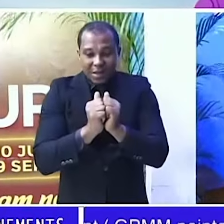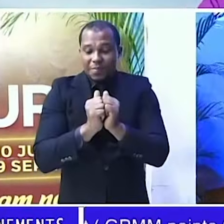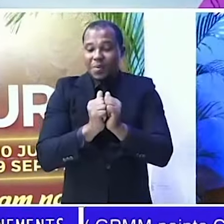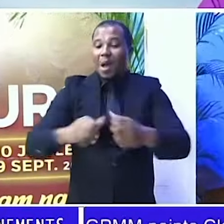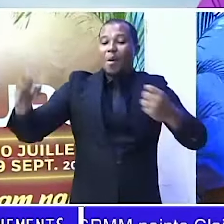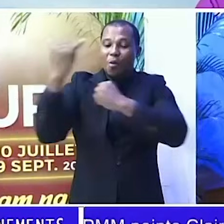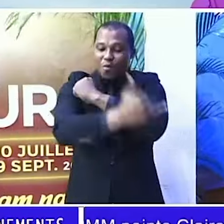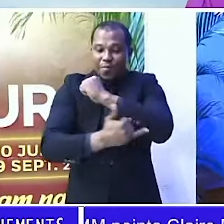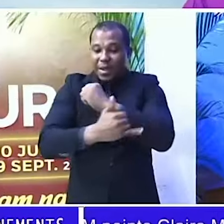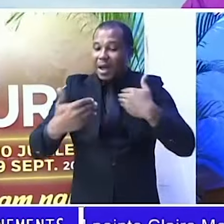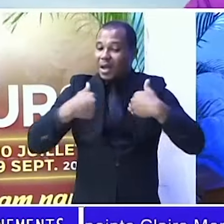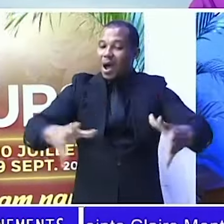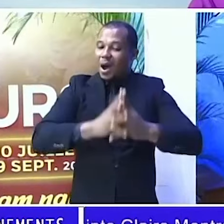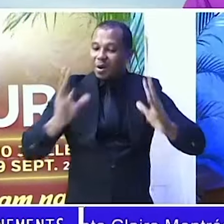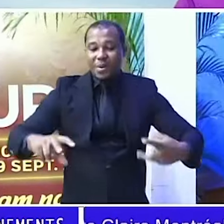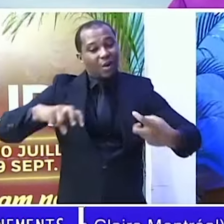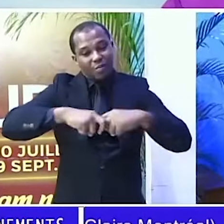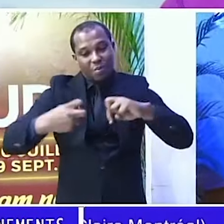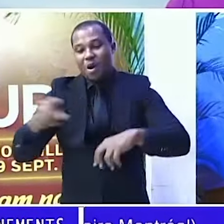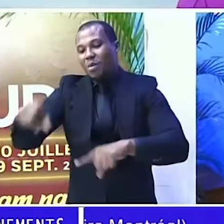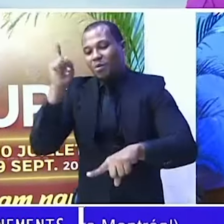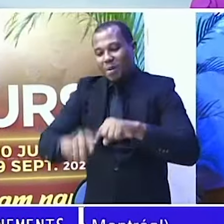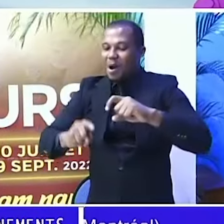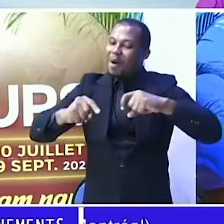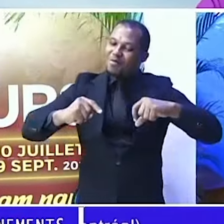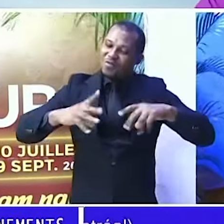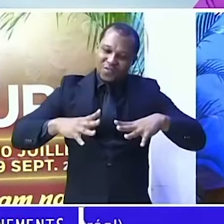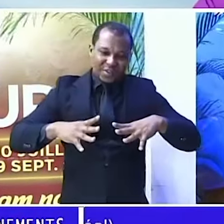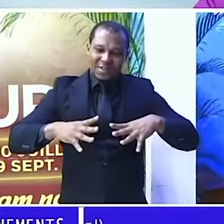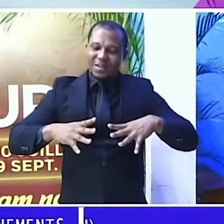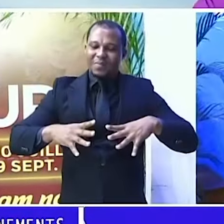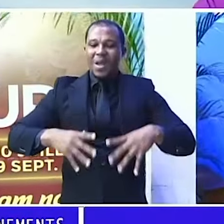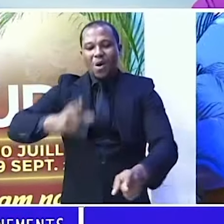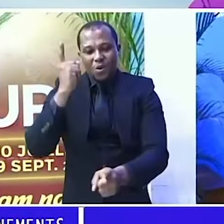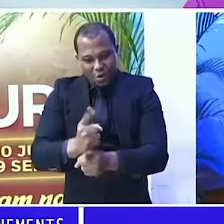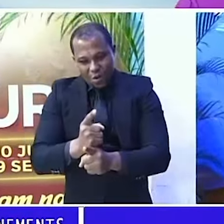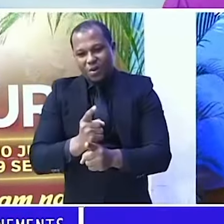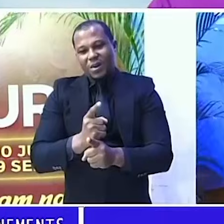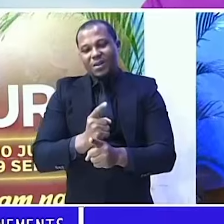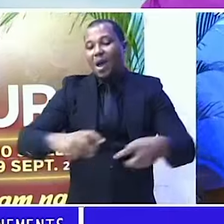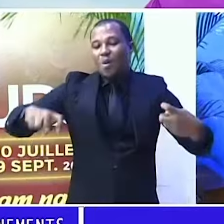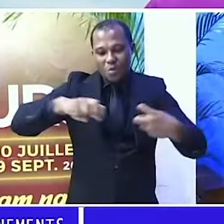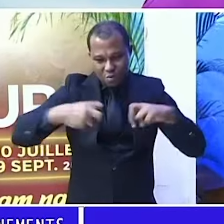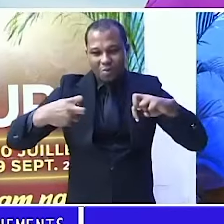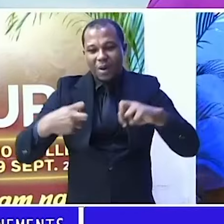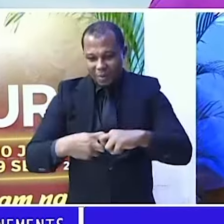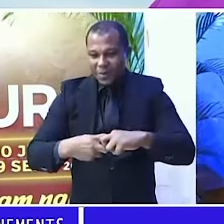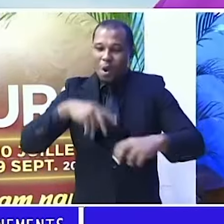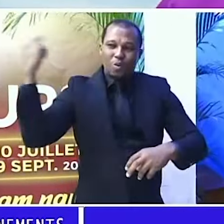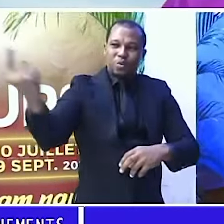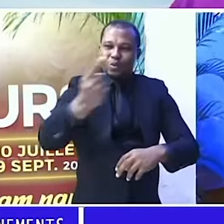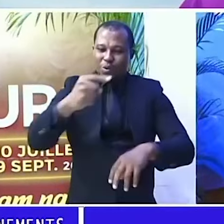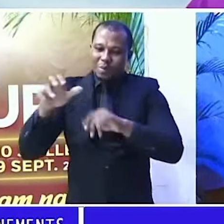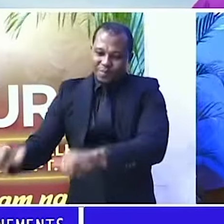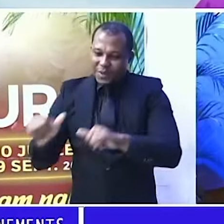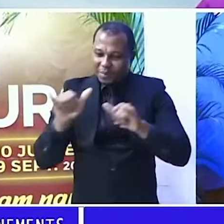là aller dans rue de la Réunion. Et au fond, deuxième courri encore pour aller côtoyer. N'a